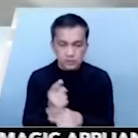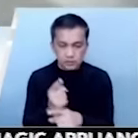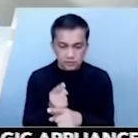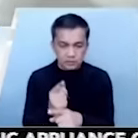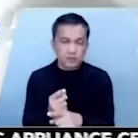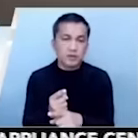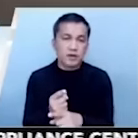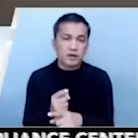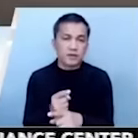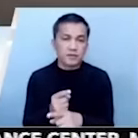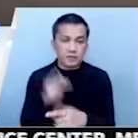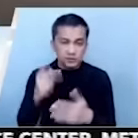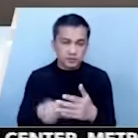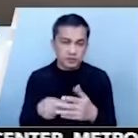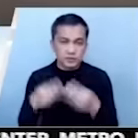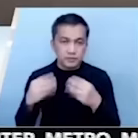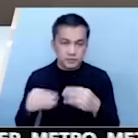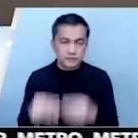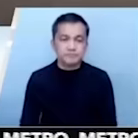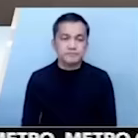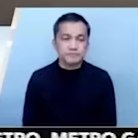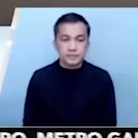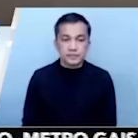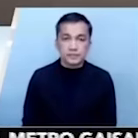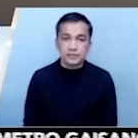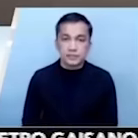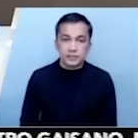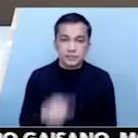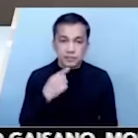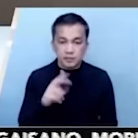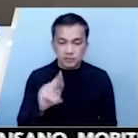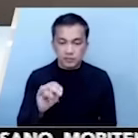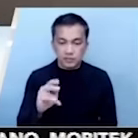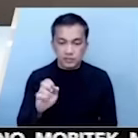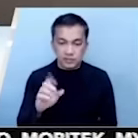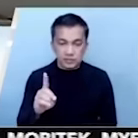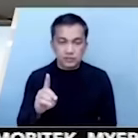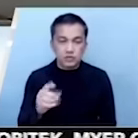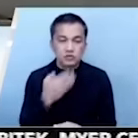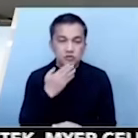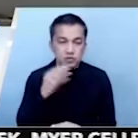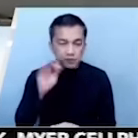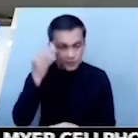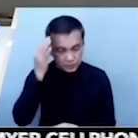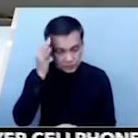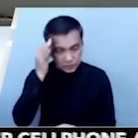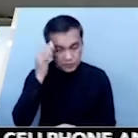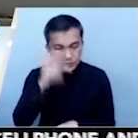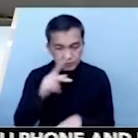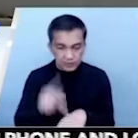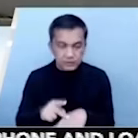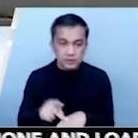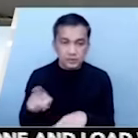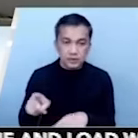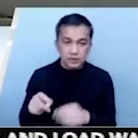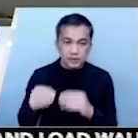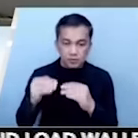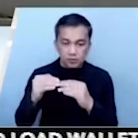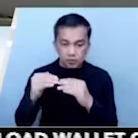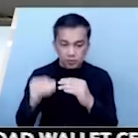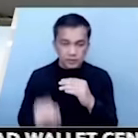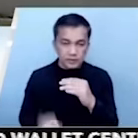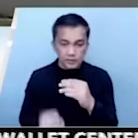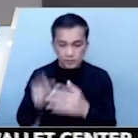mga pamilihan. Ayon sa United Sugar Producers Federation of the Philippines o UNIFED, bumabagsak na ang farm gate price ng